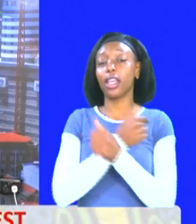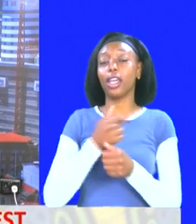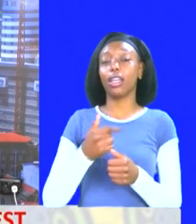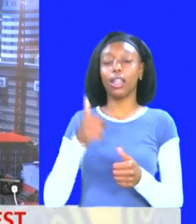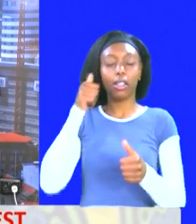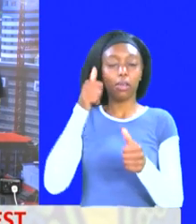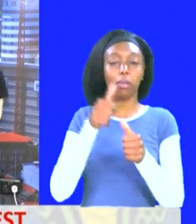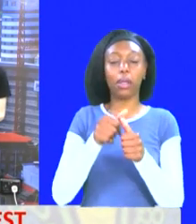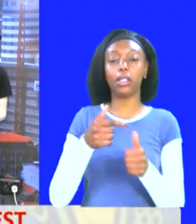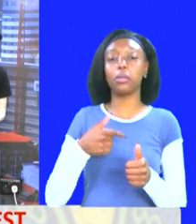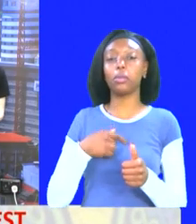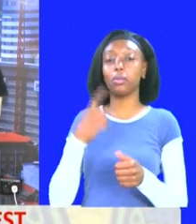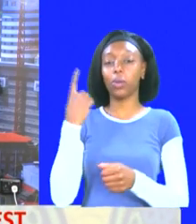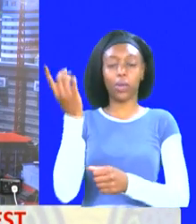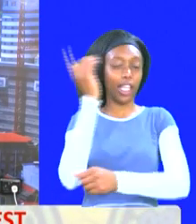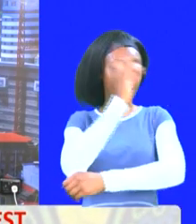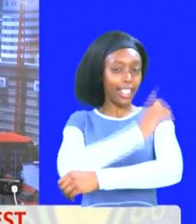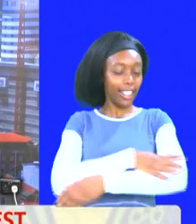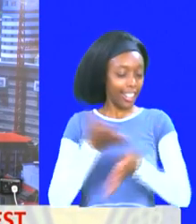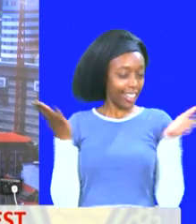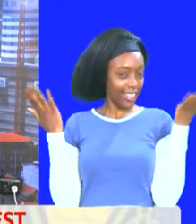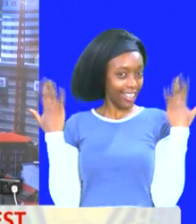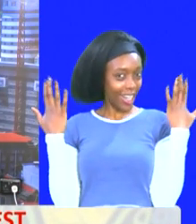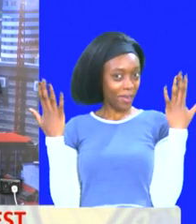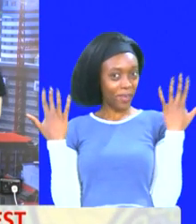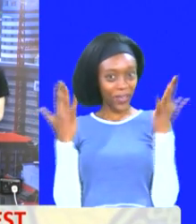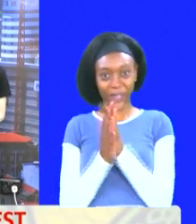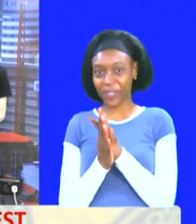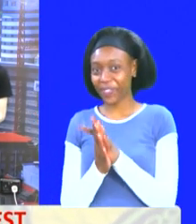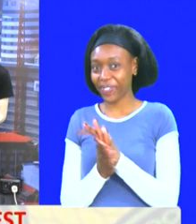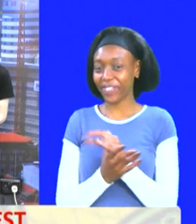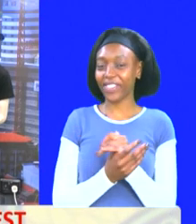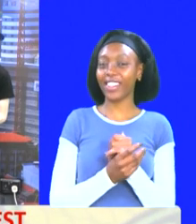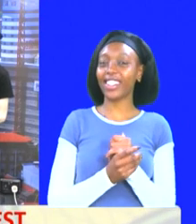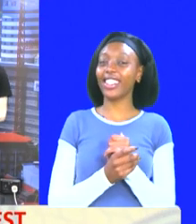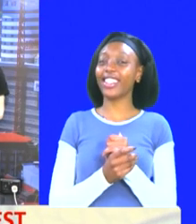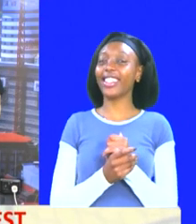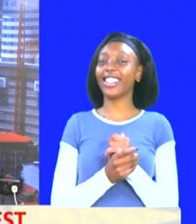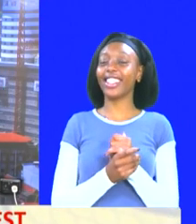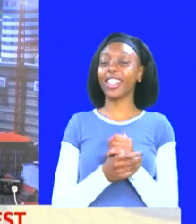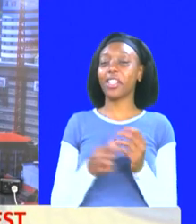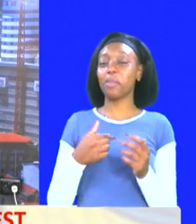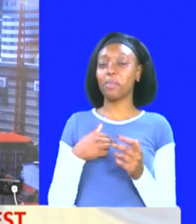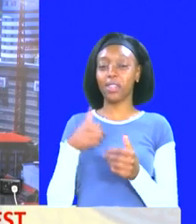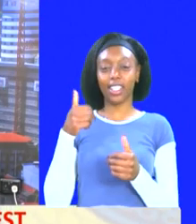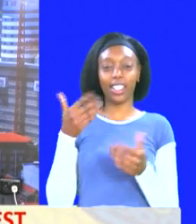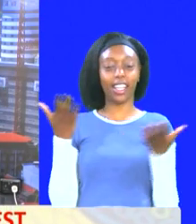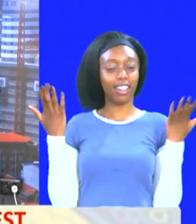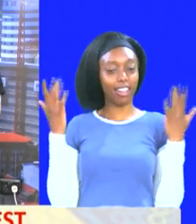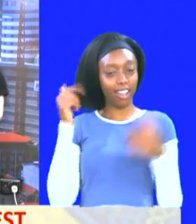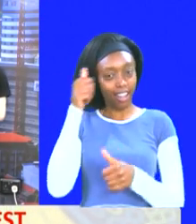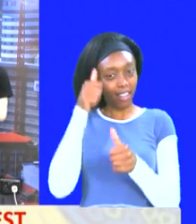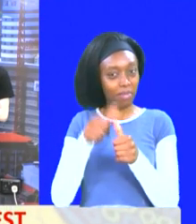siku. Aiyaya, na nilijua tu. Inanikumbusha maenzi. Hapana, ufai kujua, inanikumbusha maenzi. So nikisikia tu hiyo